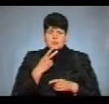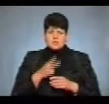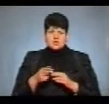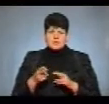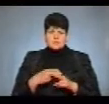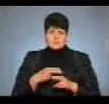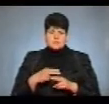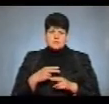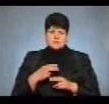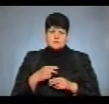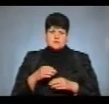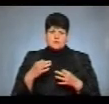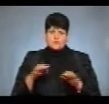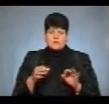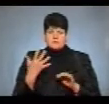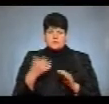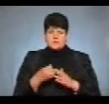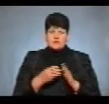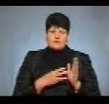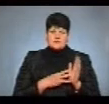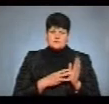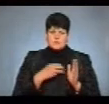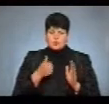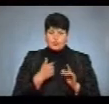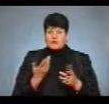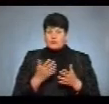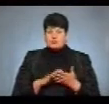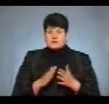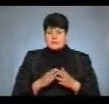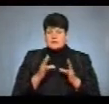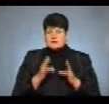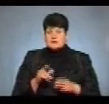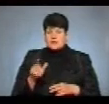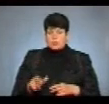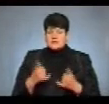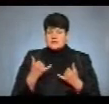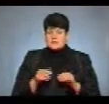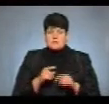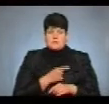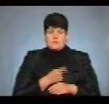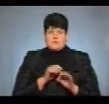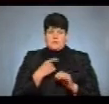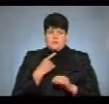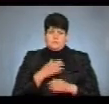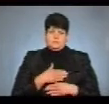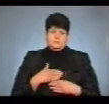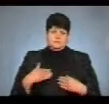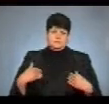волі від 5 до 8 років. В якому стані травмований зараз, медики не коментують.